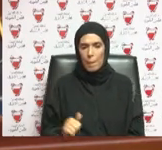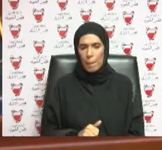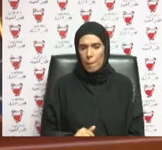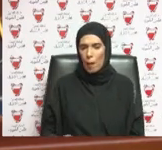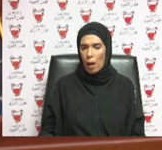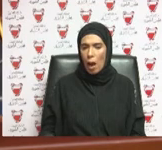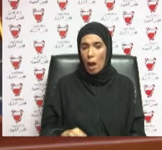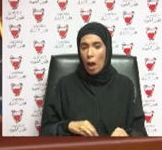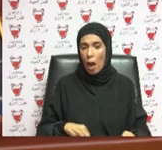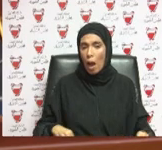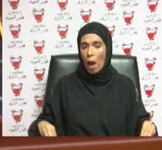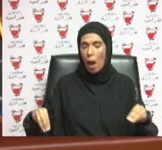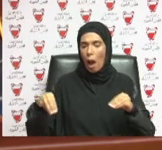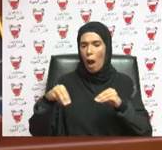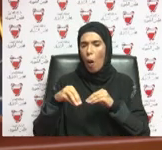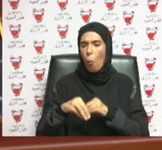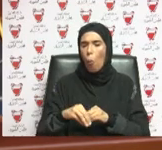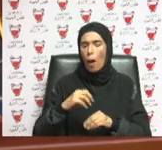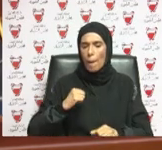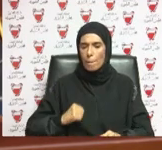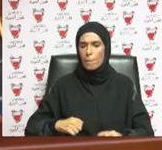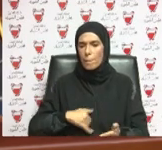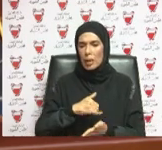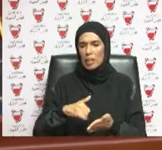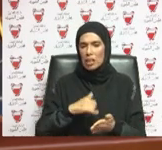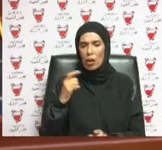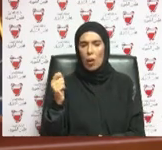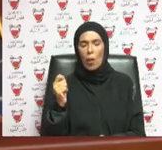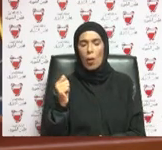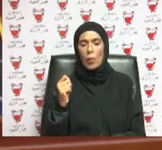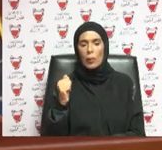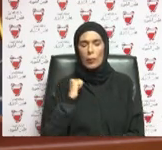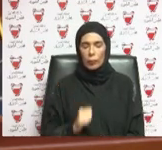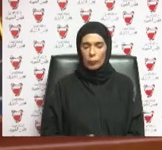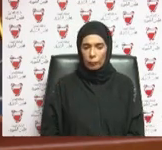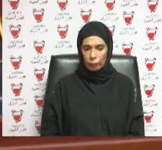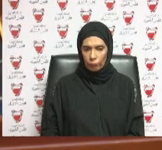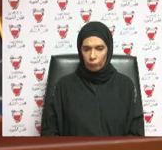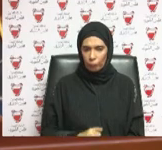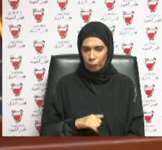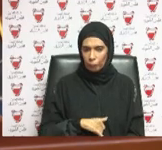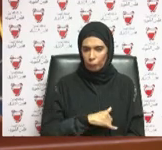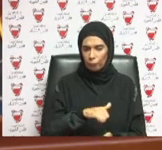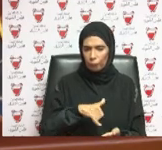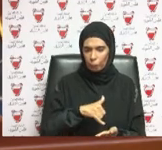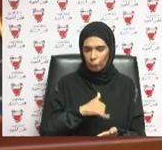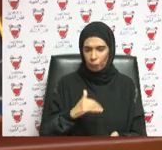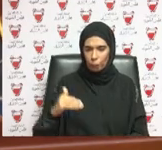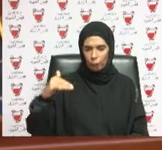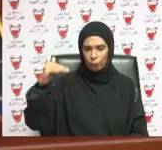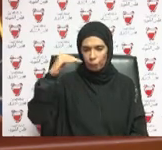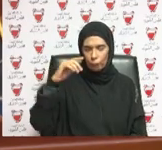البحرين مركزا ماليا مرموقا، تبوأنا بسببه مراكز متقدمة على الساحة